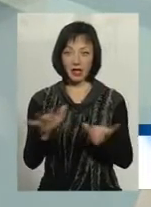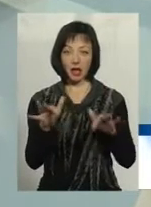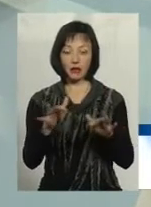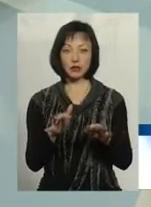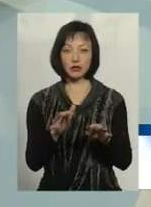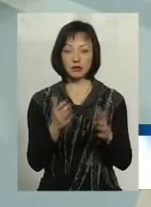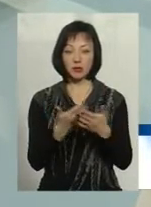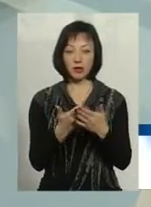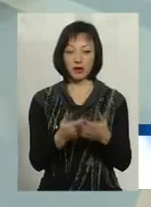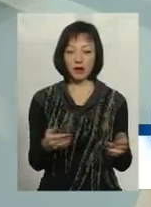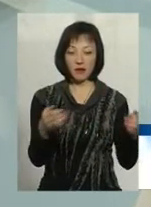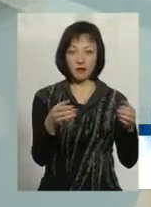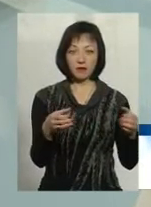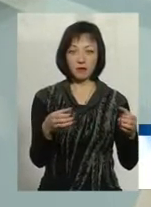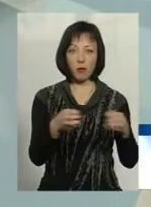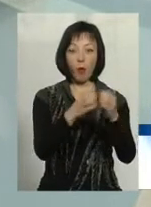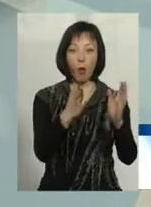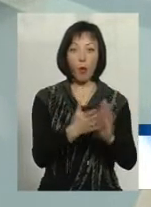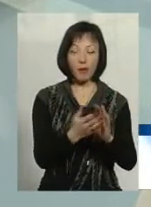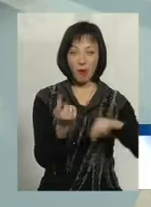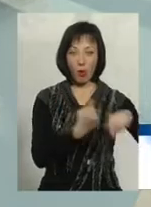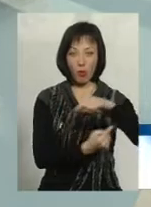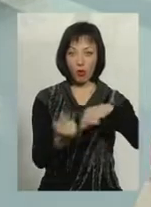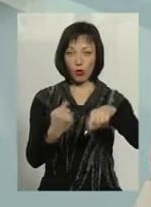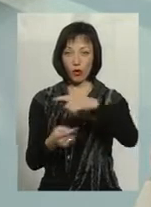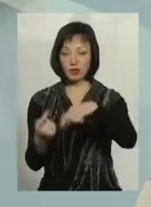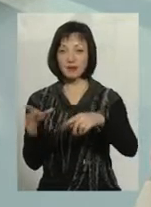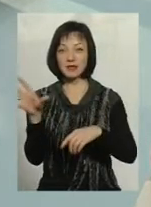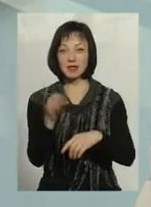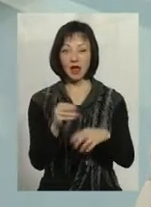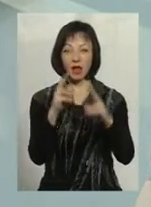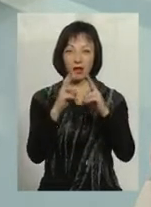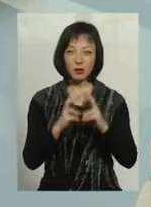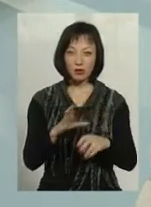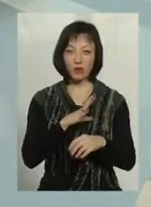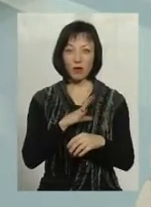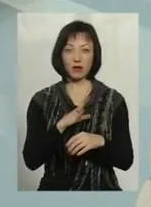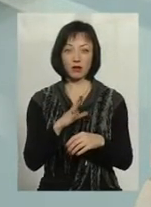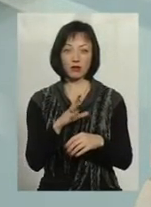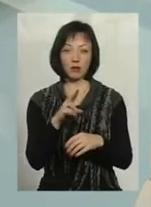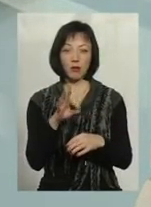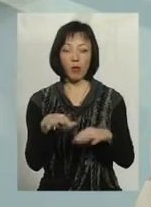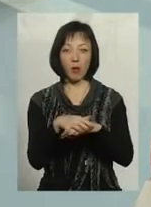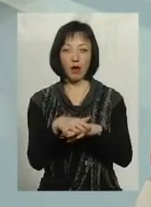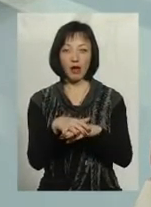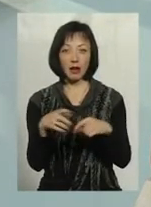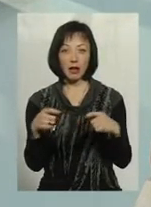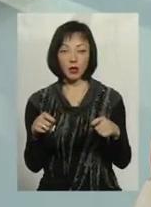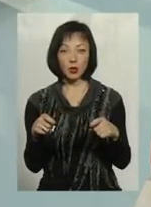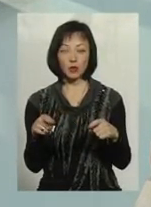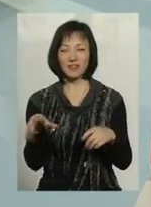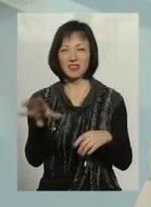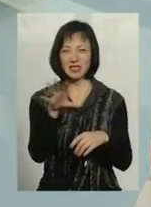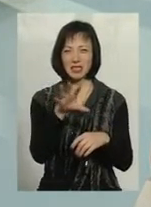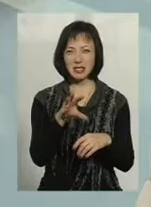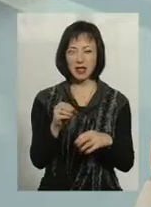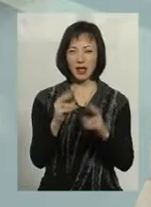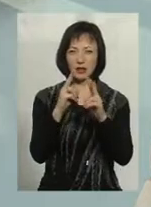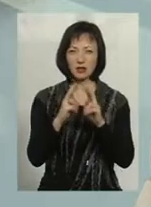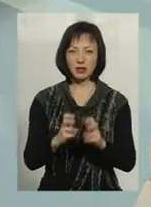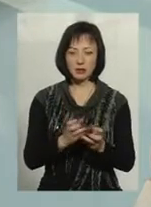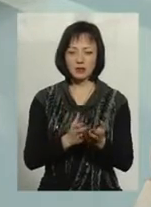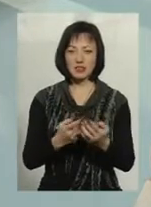найманих працівників, відносяться до другої групи? От перукарні без найманих повинні